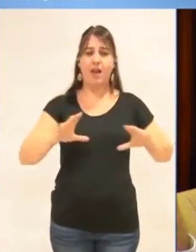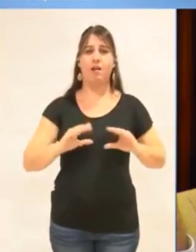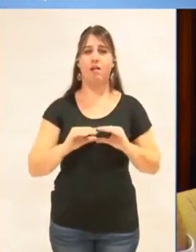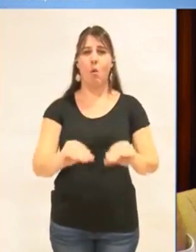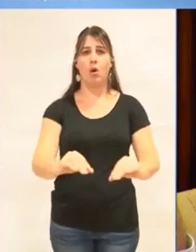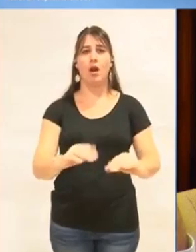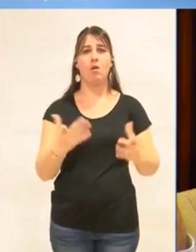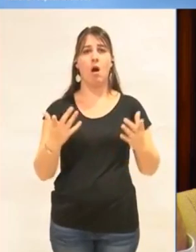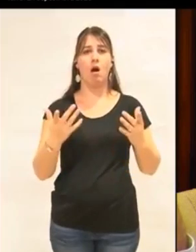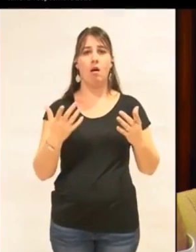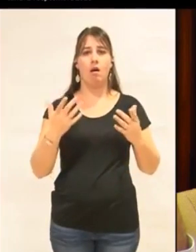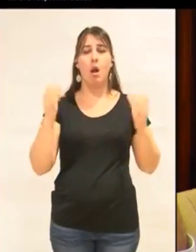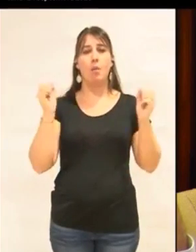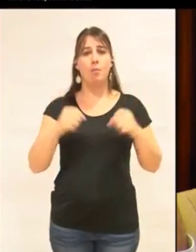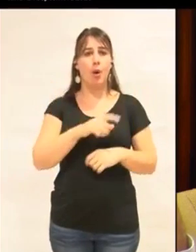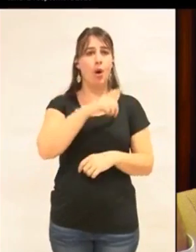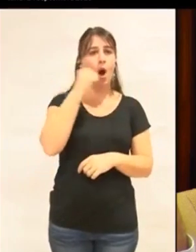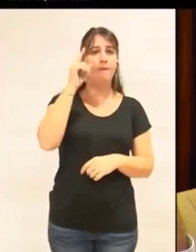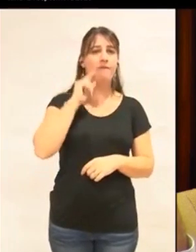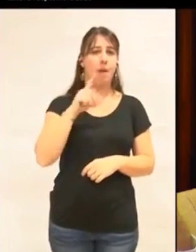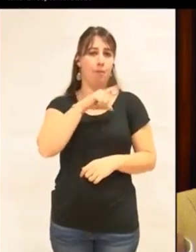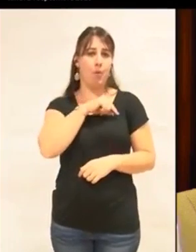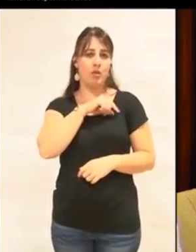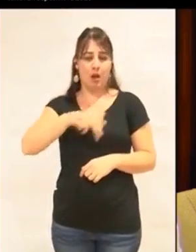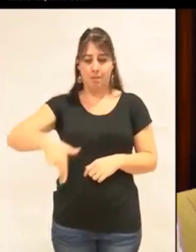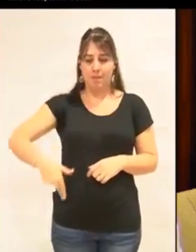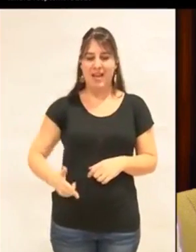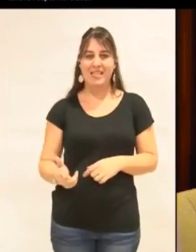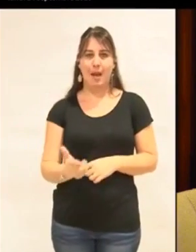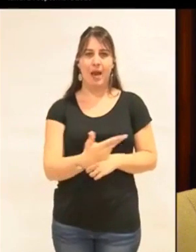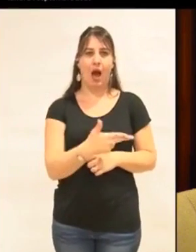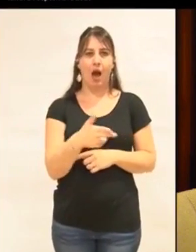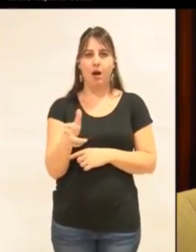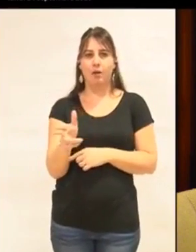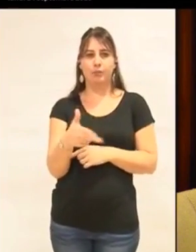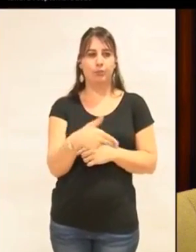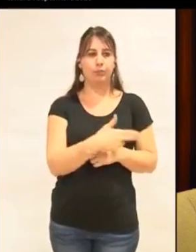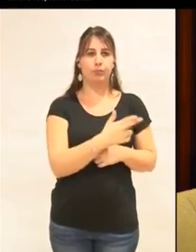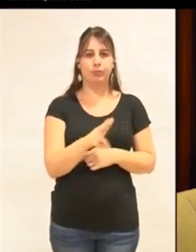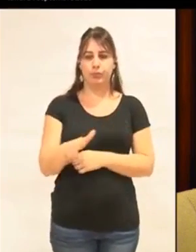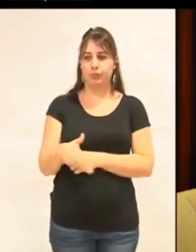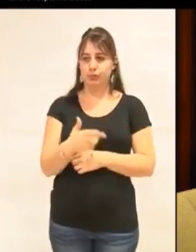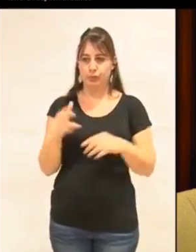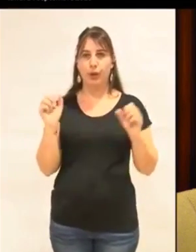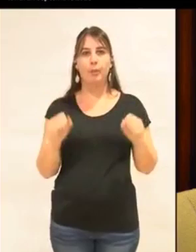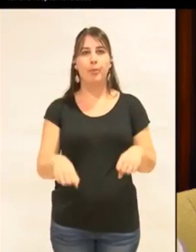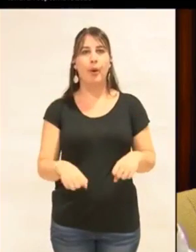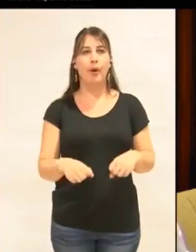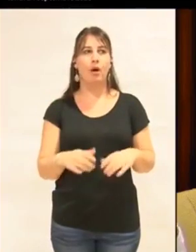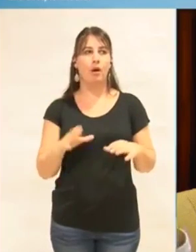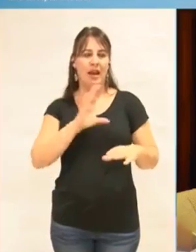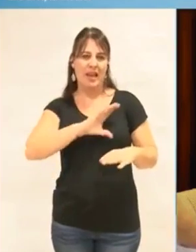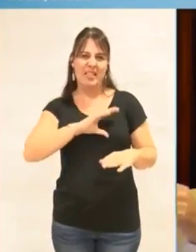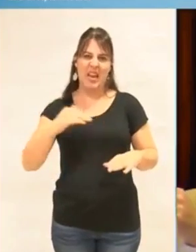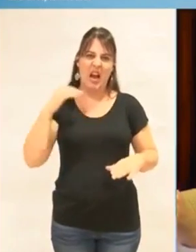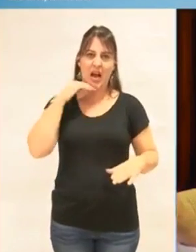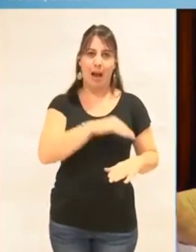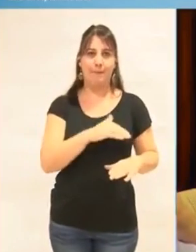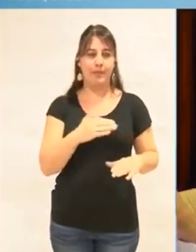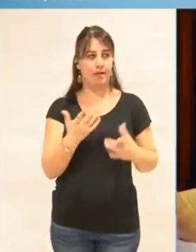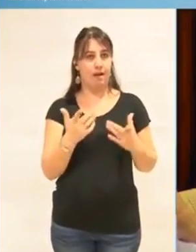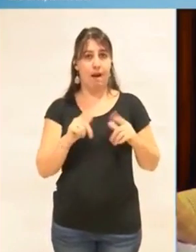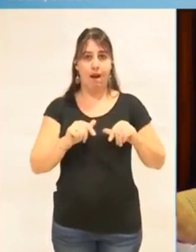permettant l'équipement des policières et policiers municipaux en caméras mobiles pour que celle-ci soit le plus vite possible